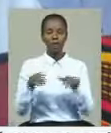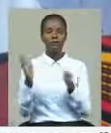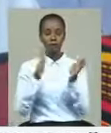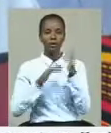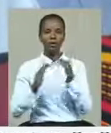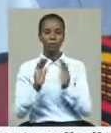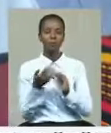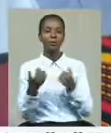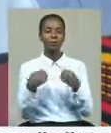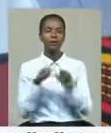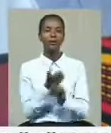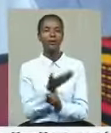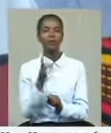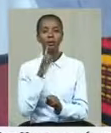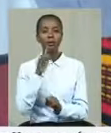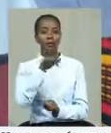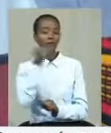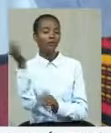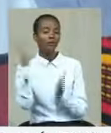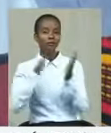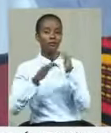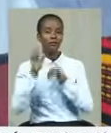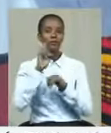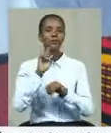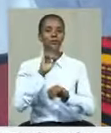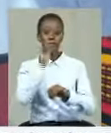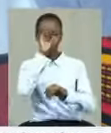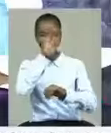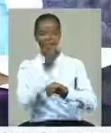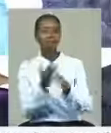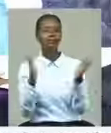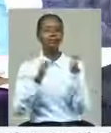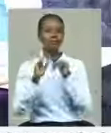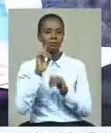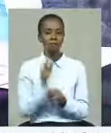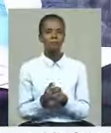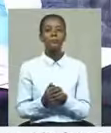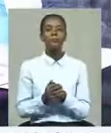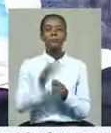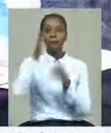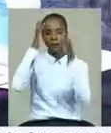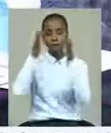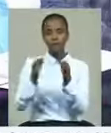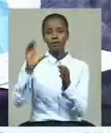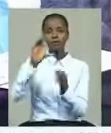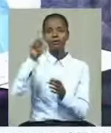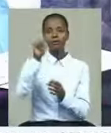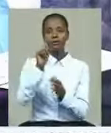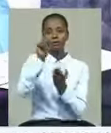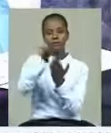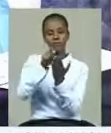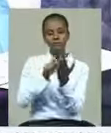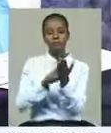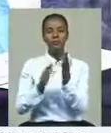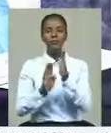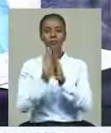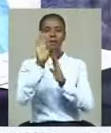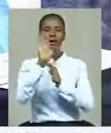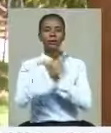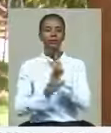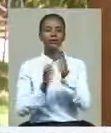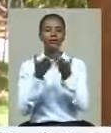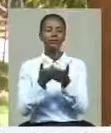ሆኖ የቀጠለ ጉዳይ ነው። ሌላኛው ችግር የሰው ኃይል ክፍተታችን ነው። የወሳኝ ኩነቶችን ምዝገባ በማሳደግ የሀገሪቱን ኢኮኖሚ